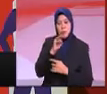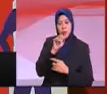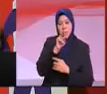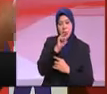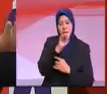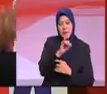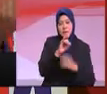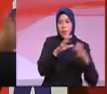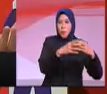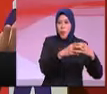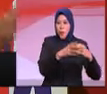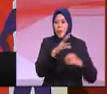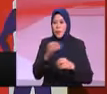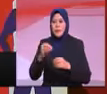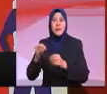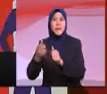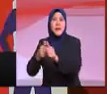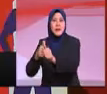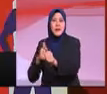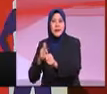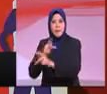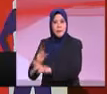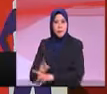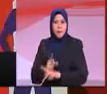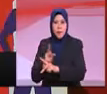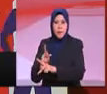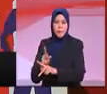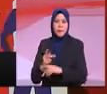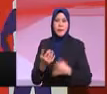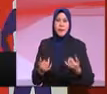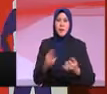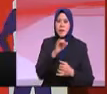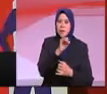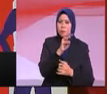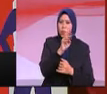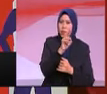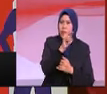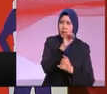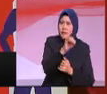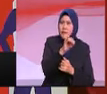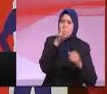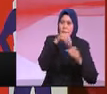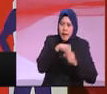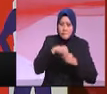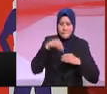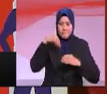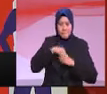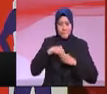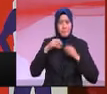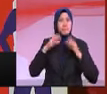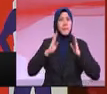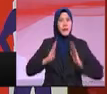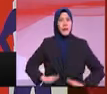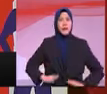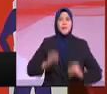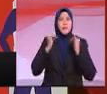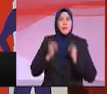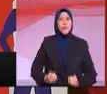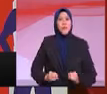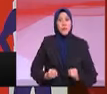kelompok dan juga pencegahan dan kawalan. Imuniti kelompok, peperangan itu berlaku dalam tubuh individu tersebut.